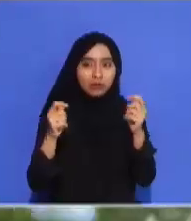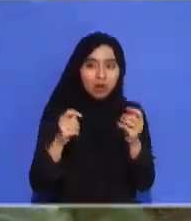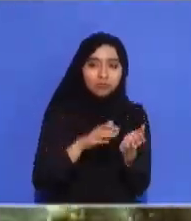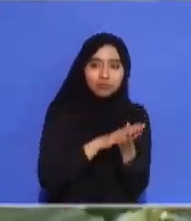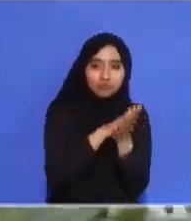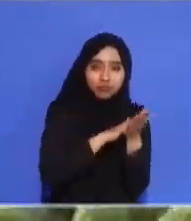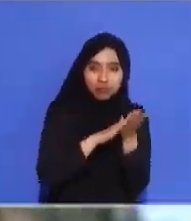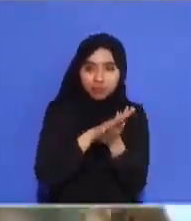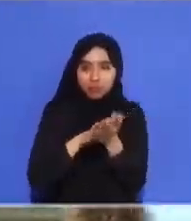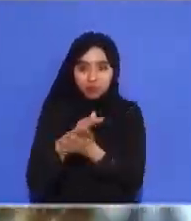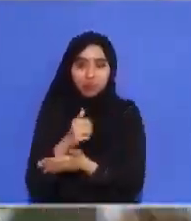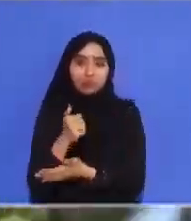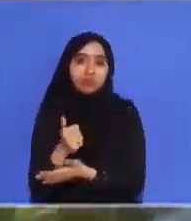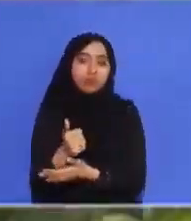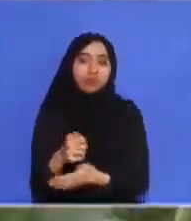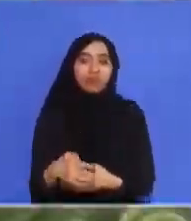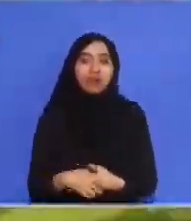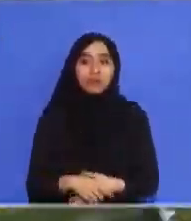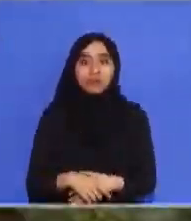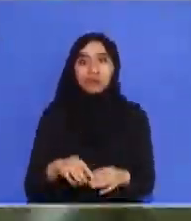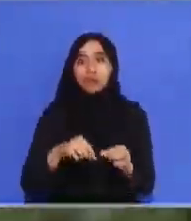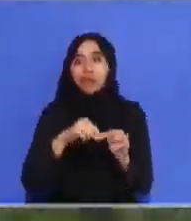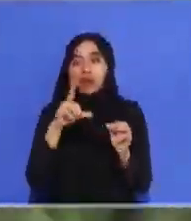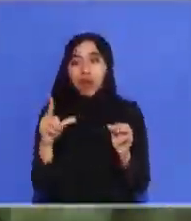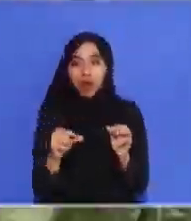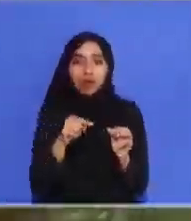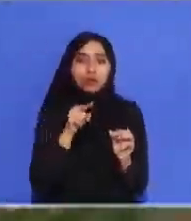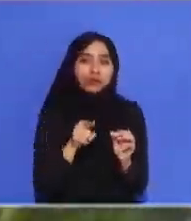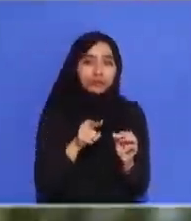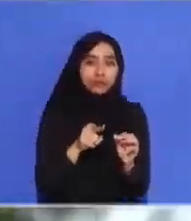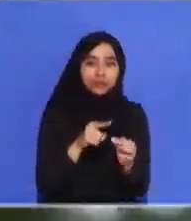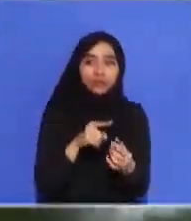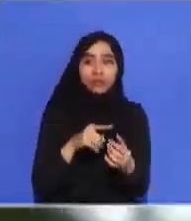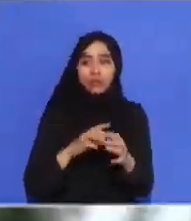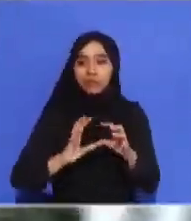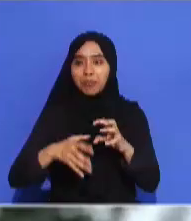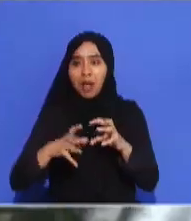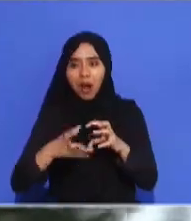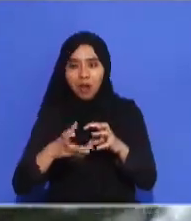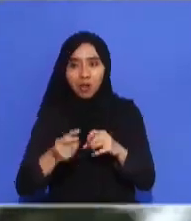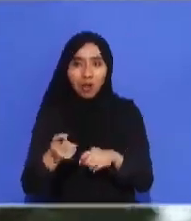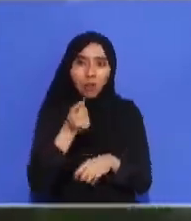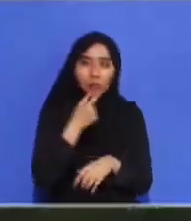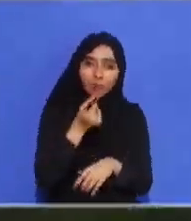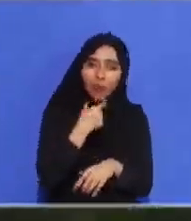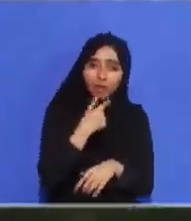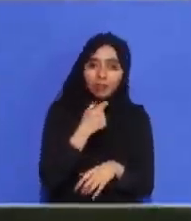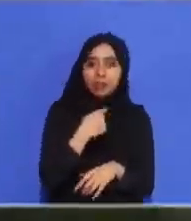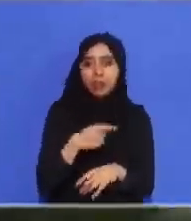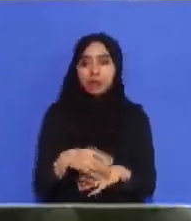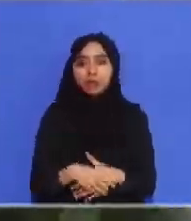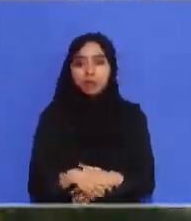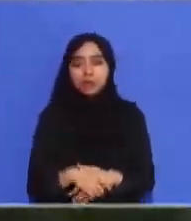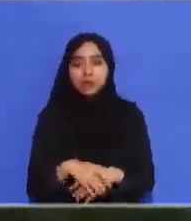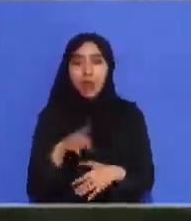trad pjem ronudakenungal bahan obat ingang saget Kang ngaken Rah ingkang Medal jalaran